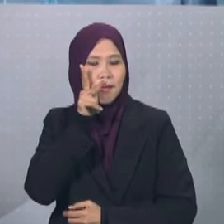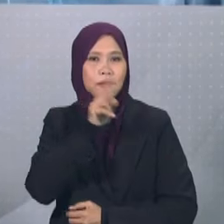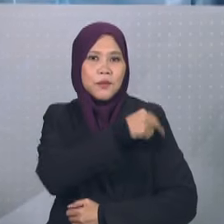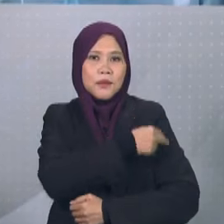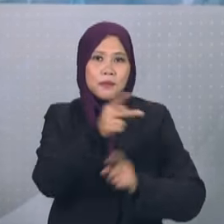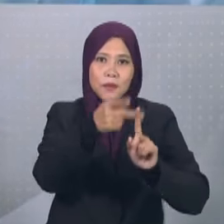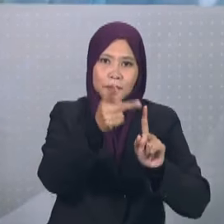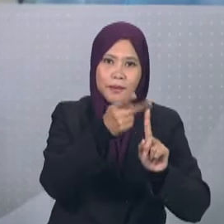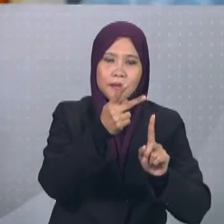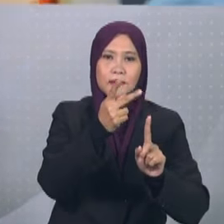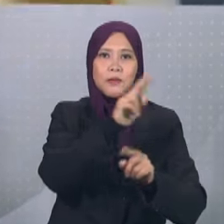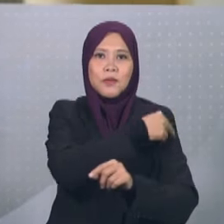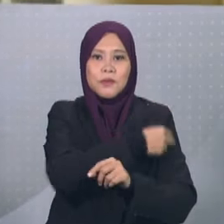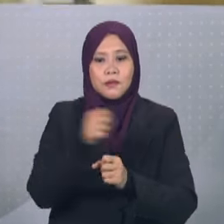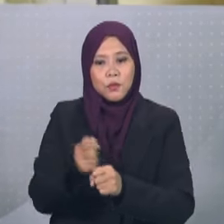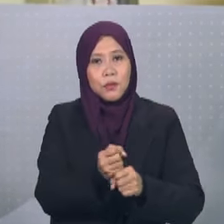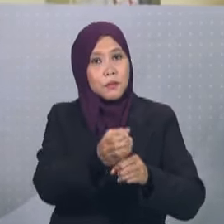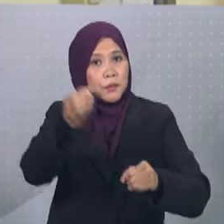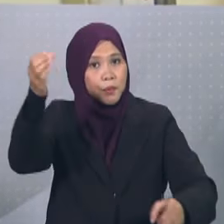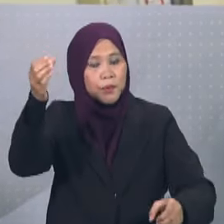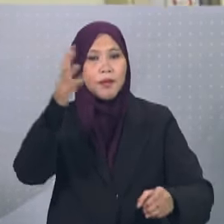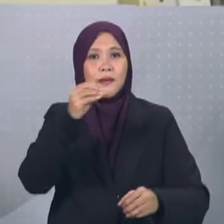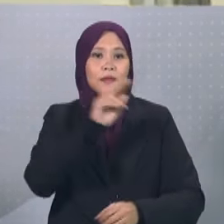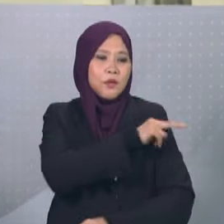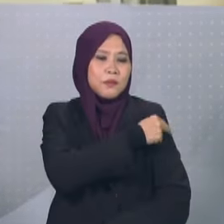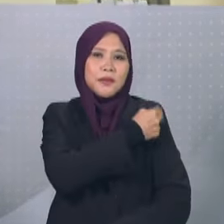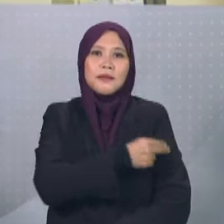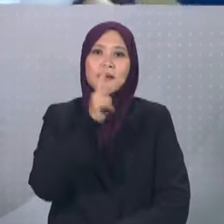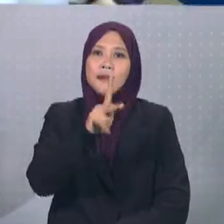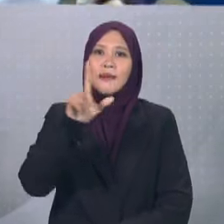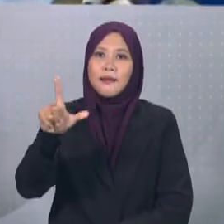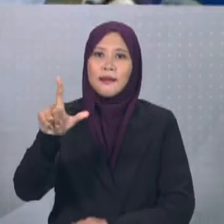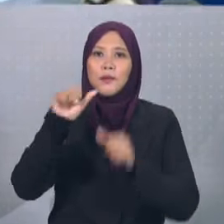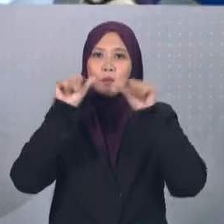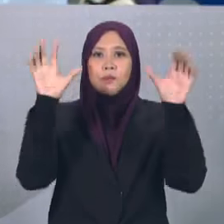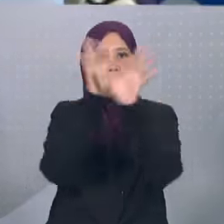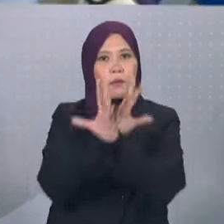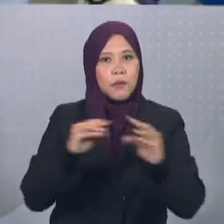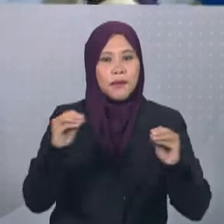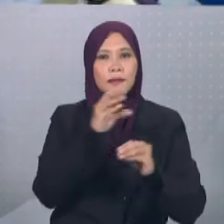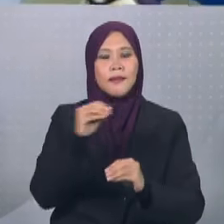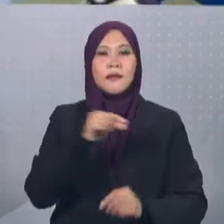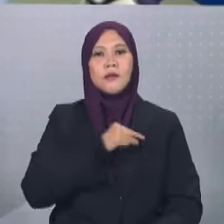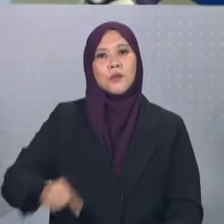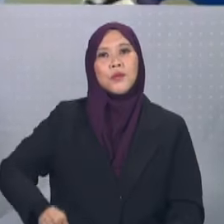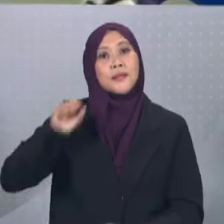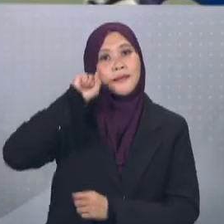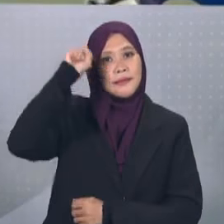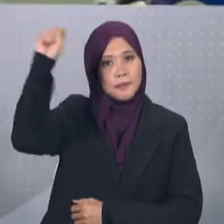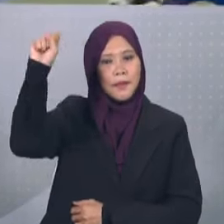Hospital Pulau Pinang, Hospital Sungai Buloh dan Hospital Kuala Lumpur, Hospital Umum Sarawak dan Hospital Queen Elizabeth di